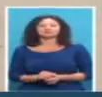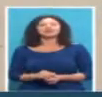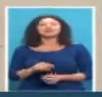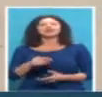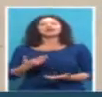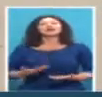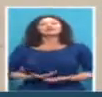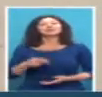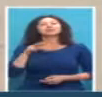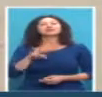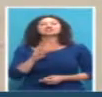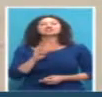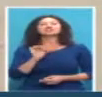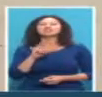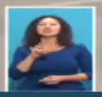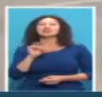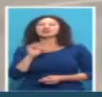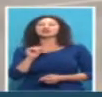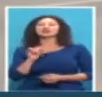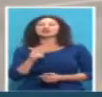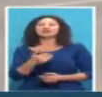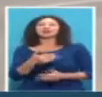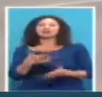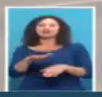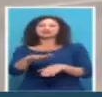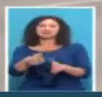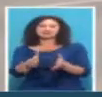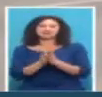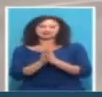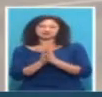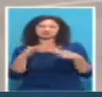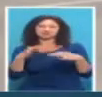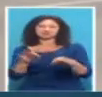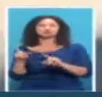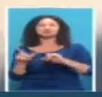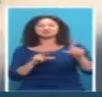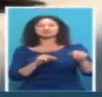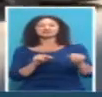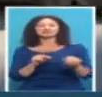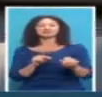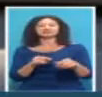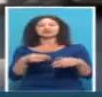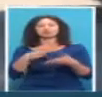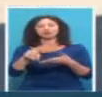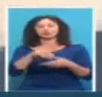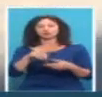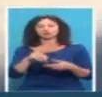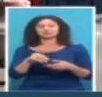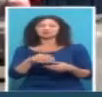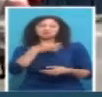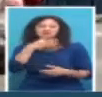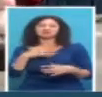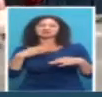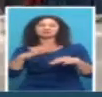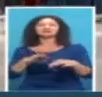Житель поселка Шиминовка решил позаимствовать у своего соседа «Жигули», чтобы съездить за покупками. Видимо, зеленая легковушка пришлась мужчине по